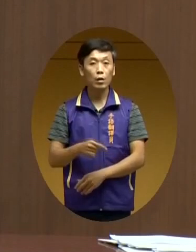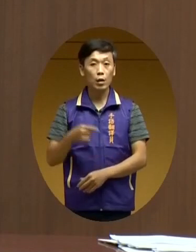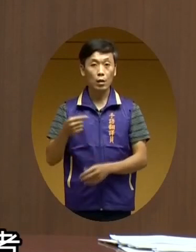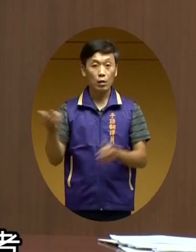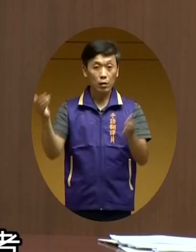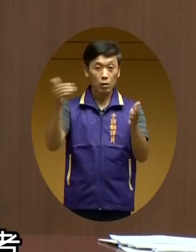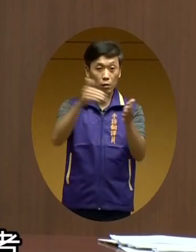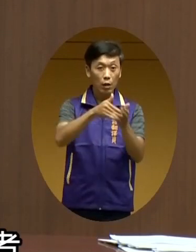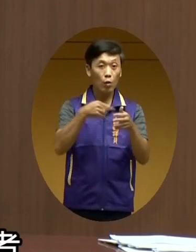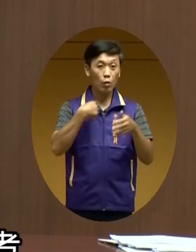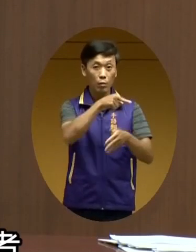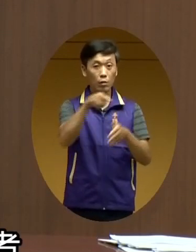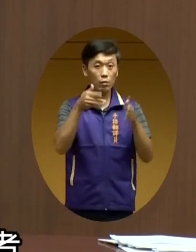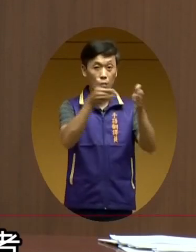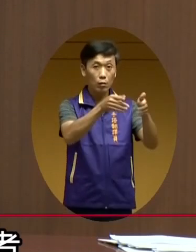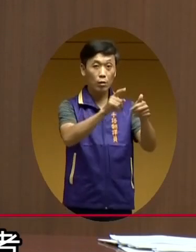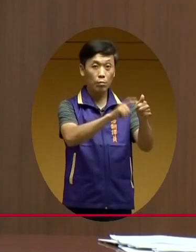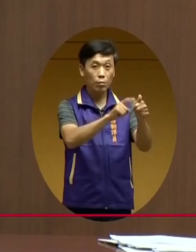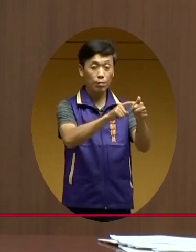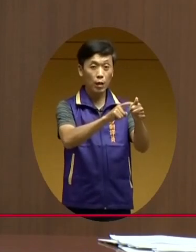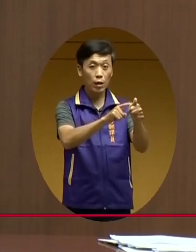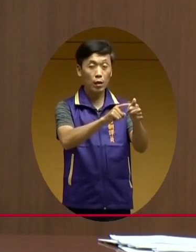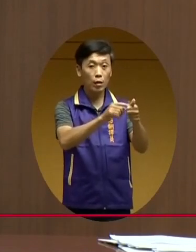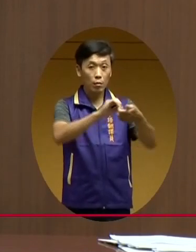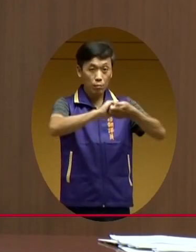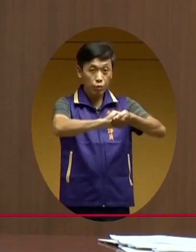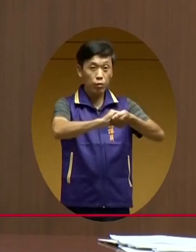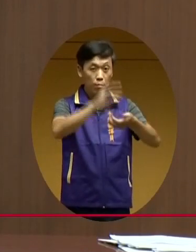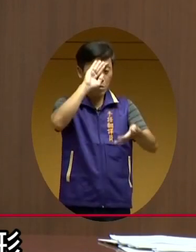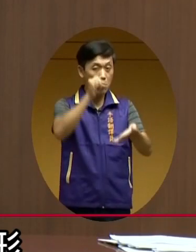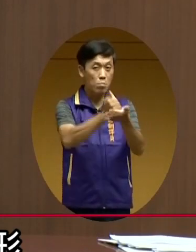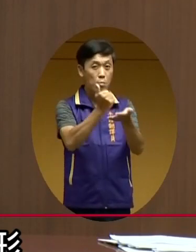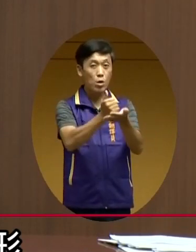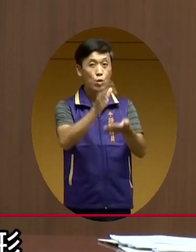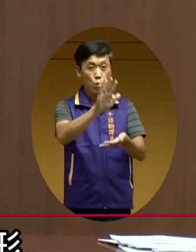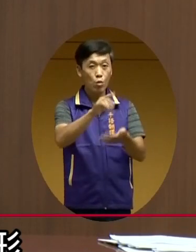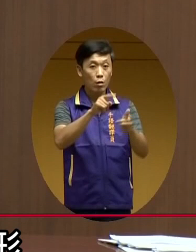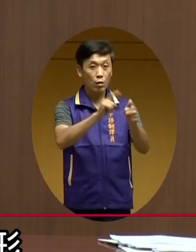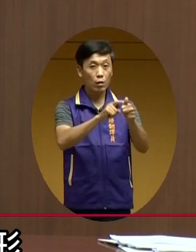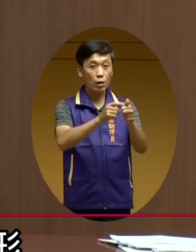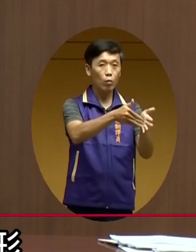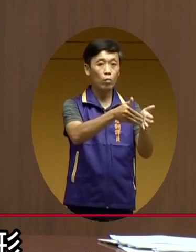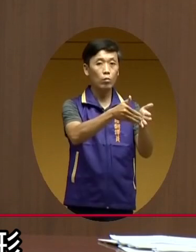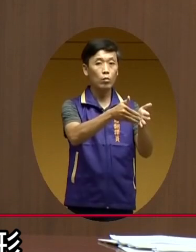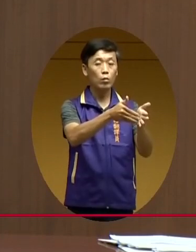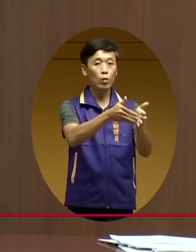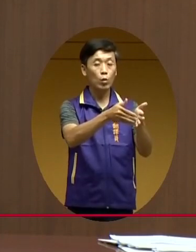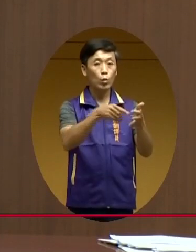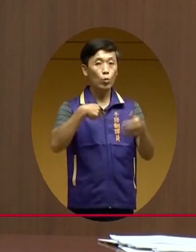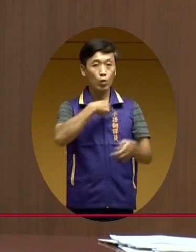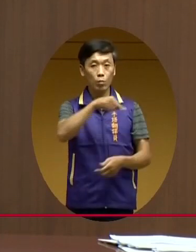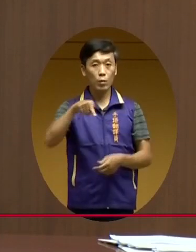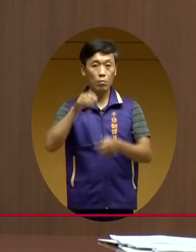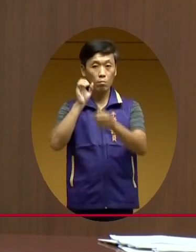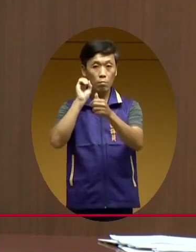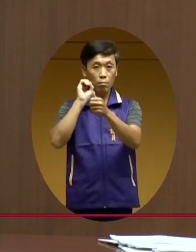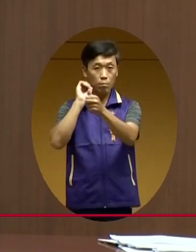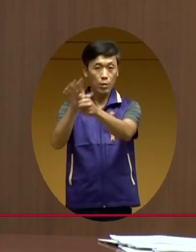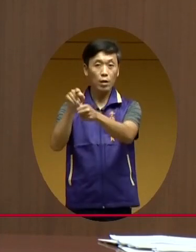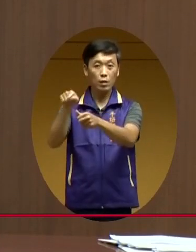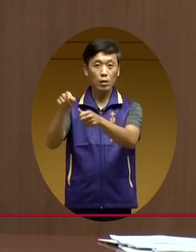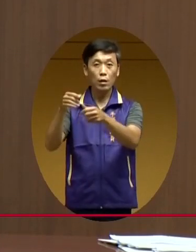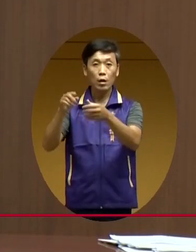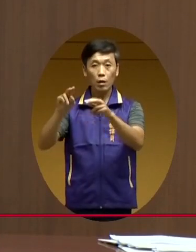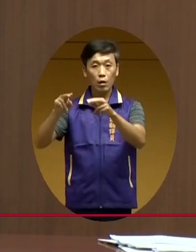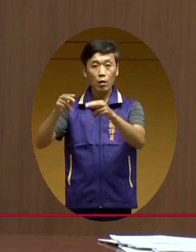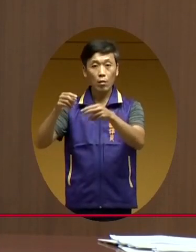到我们框列他为接触者进行采检之前，他全程是没有症状的情形。通知海鲜这家烧